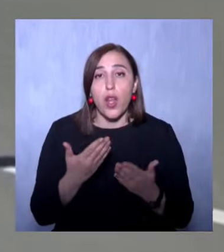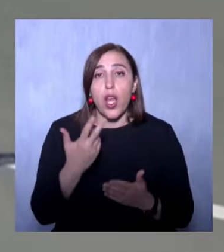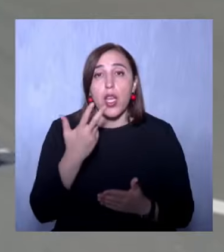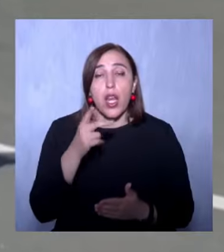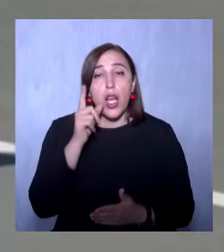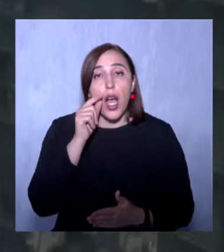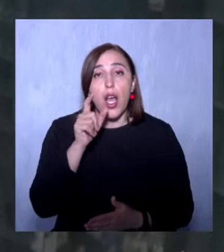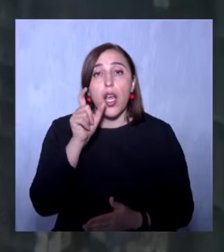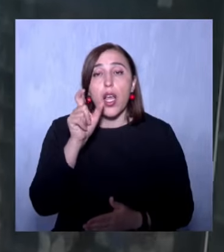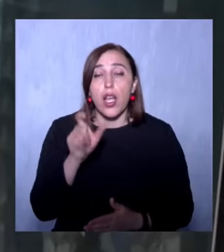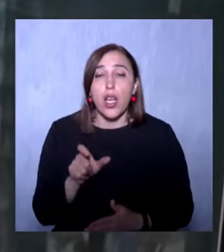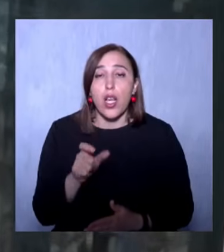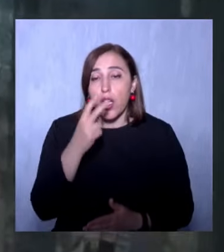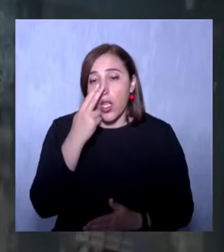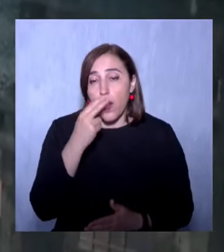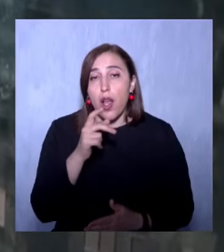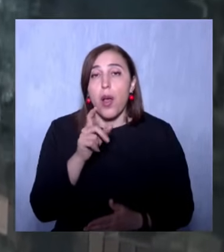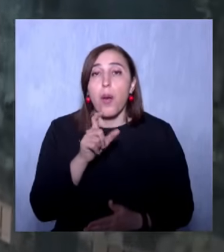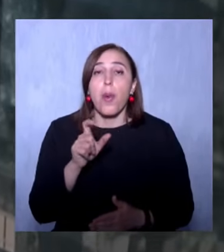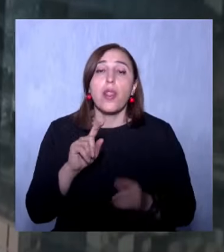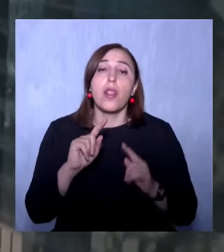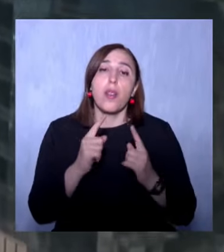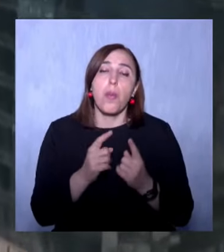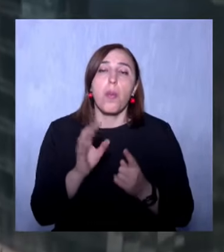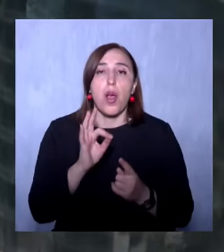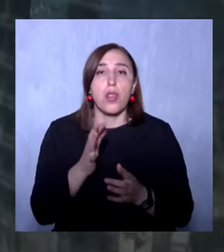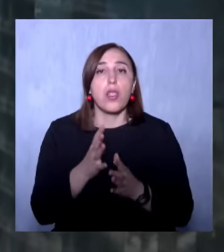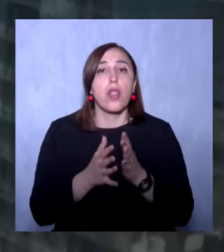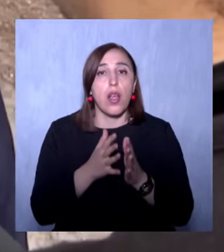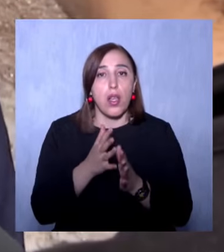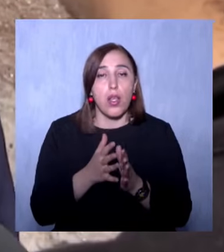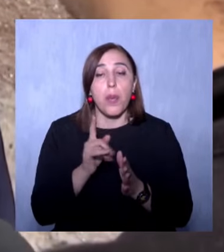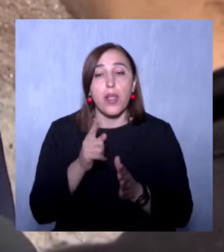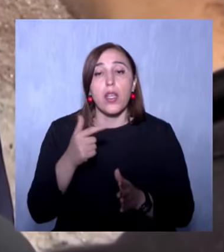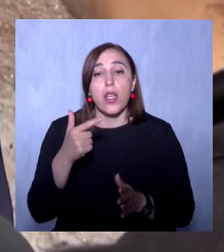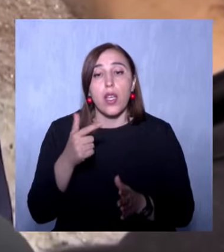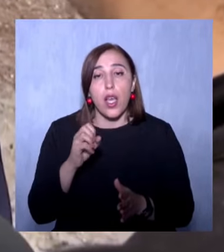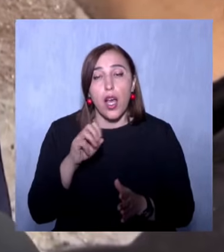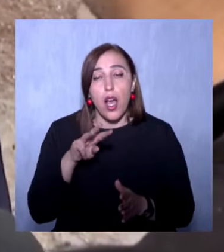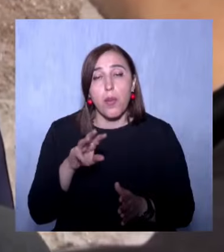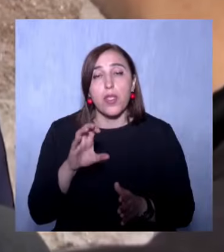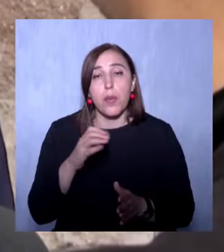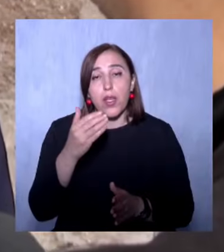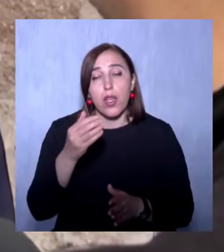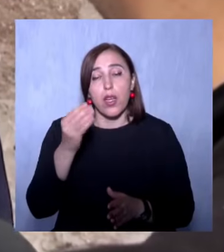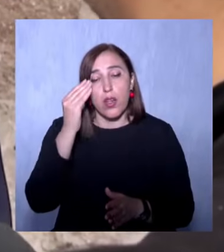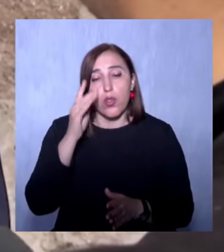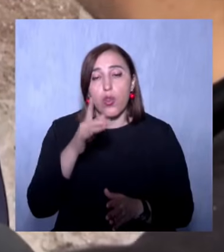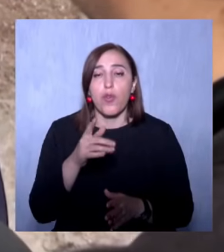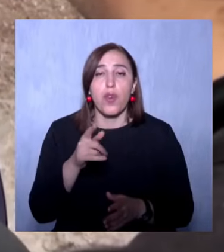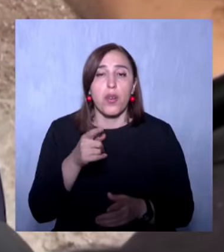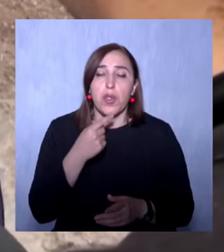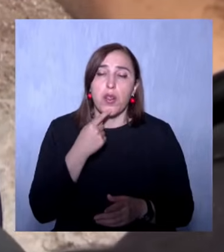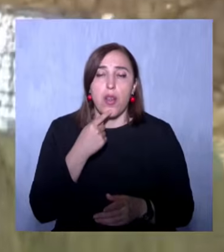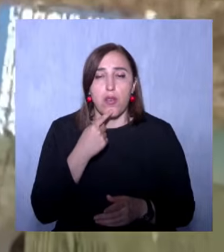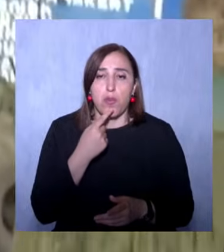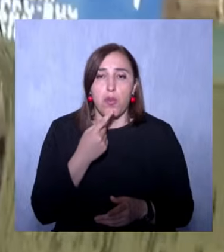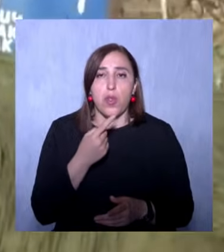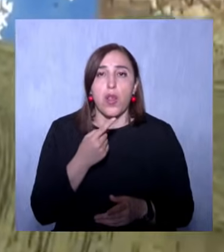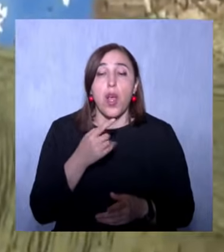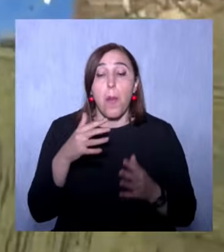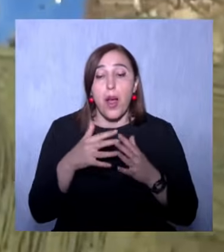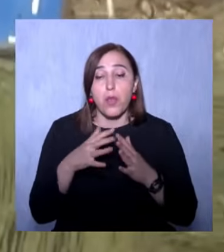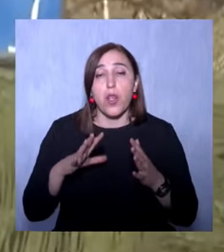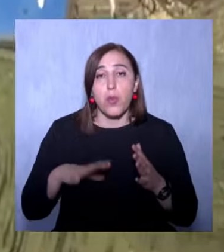հայ քաղաքացիական անձանց գերությունն է հաստատել, բայց ըստ Գեղամ Ստեփանյանի կասկածելի դեպքերը շատ են։ Պատերազմից հետո,